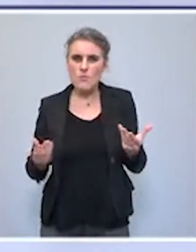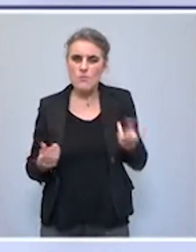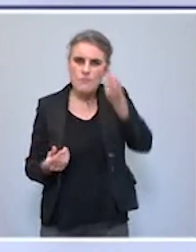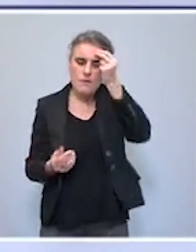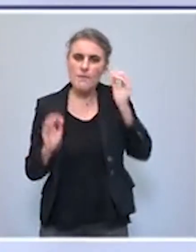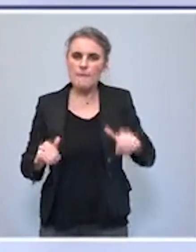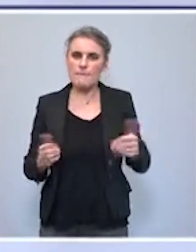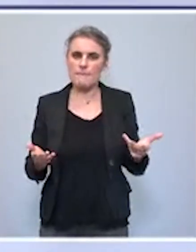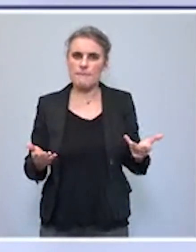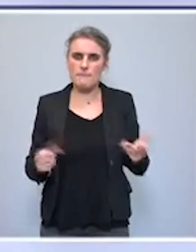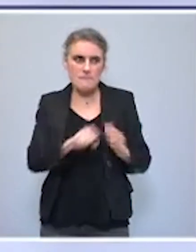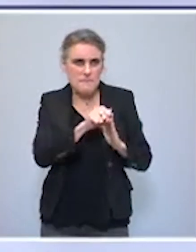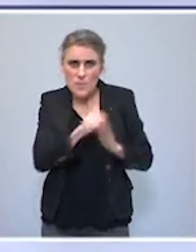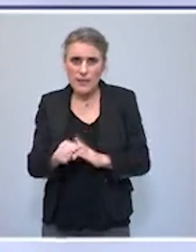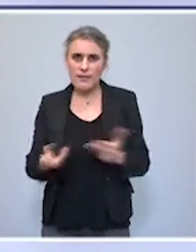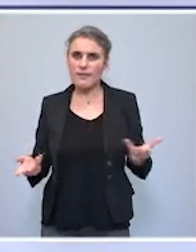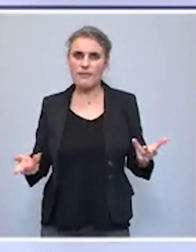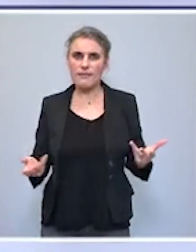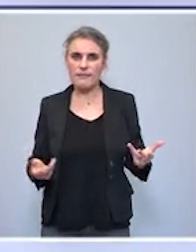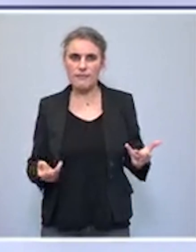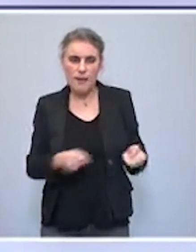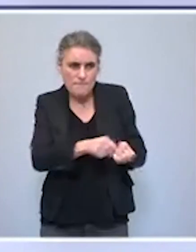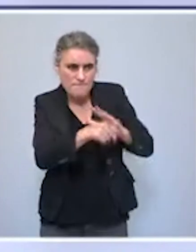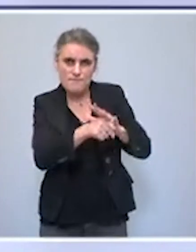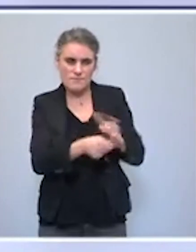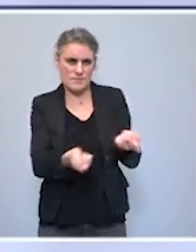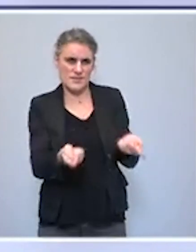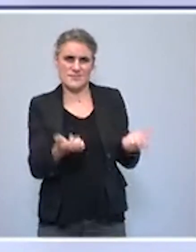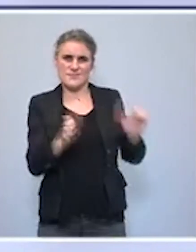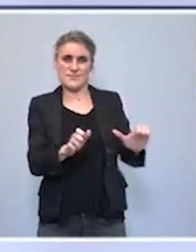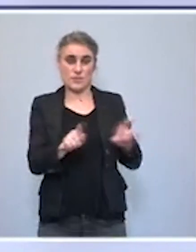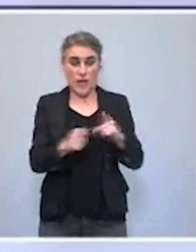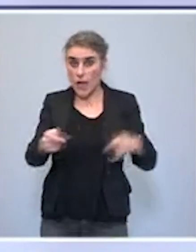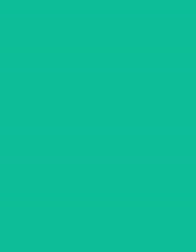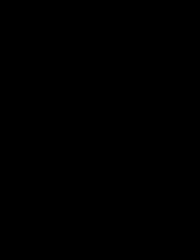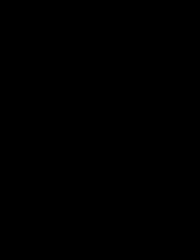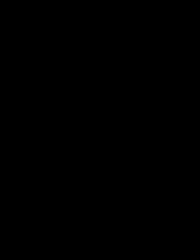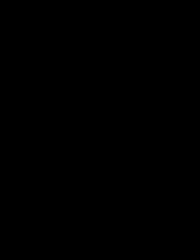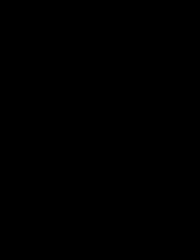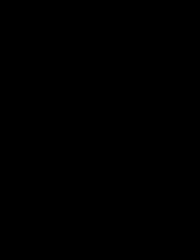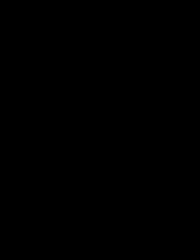Aujourd'hui, c'est la gestion de l'épidémie et la relance de notre économie qui sont notre grande priorité.